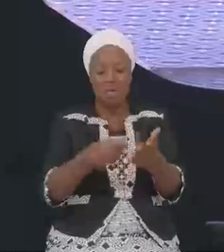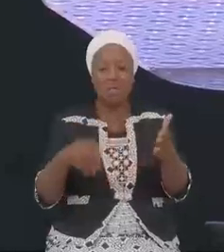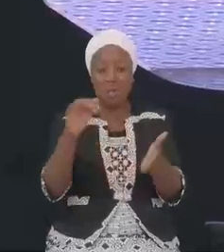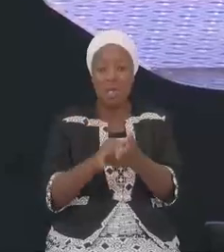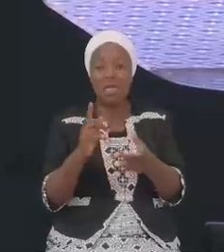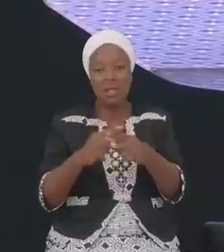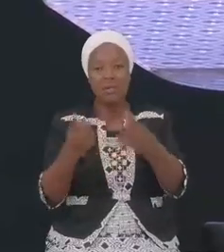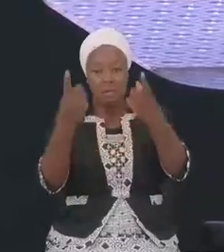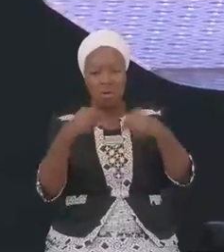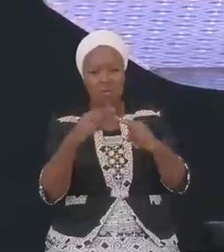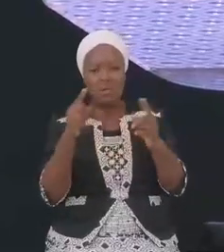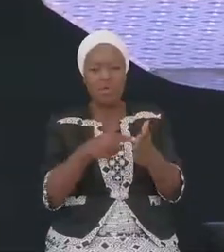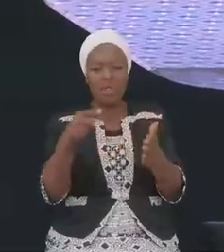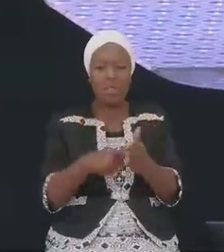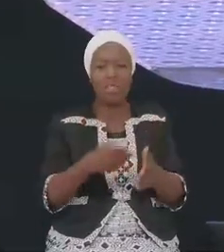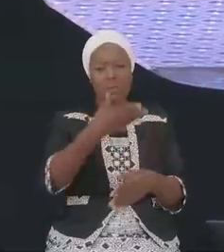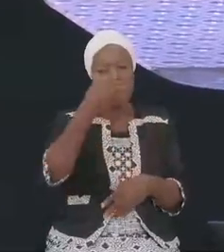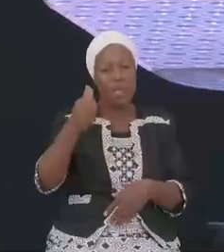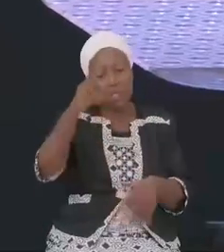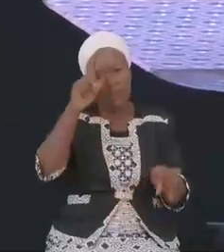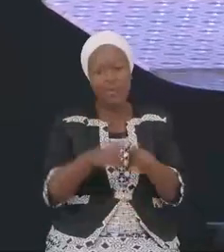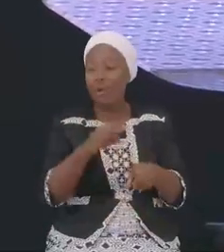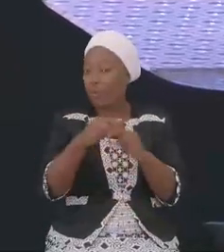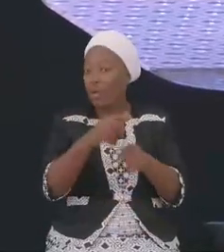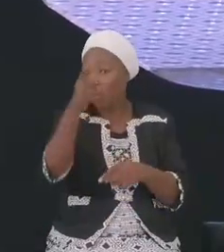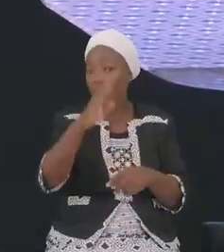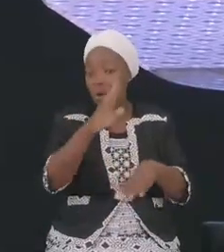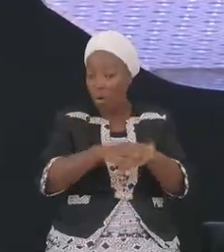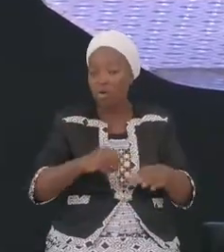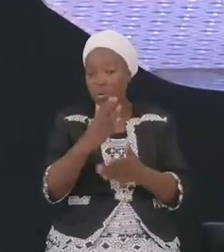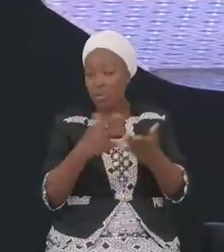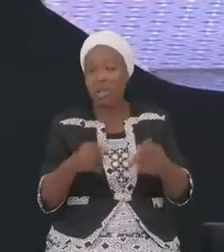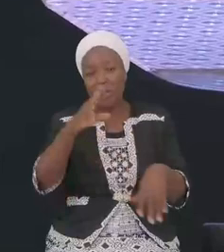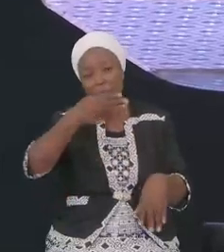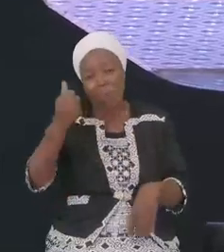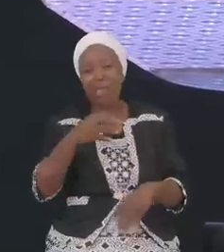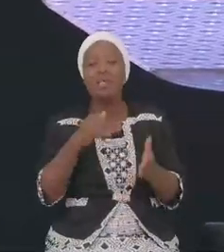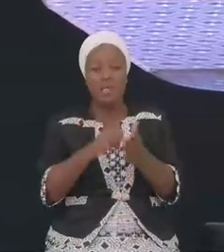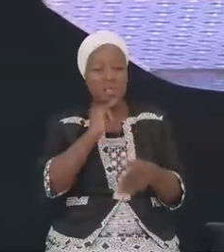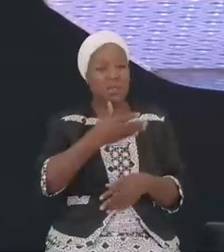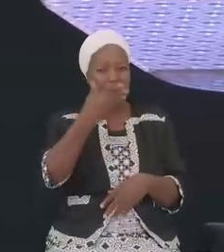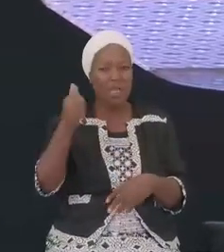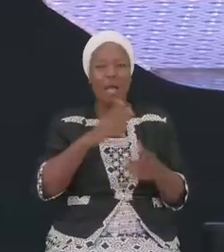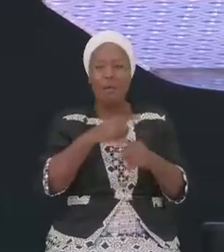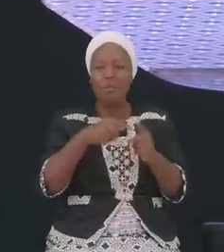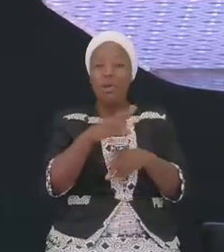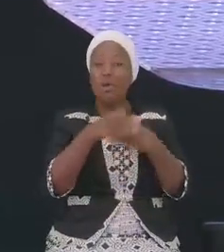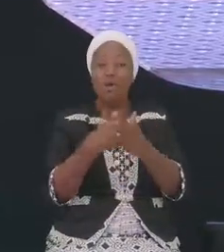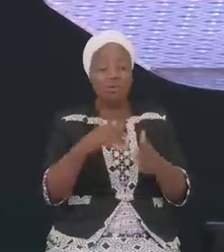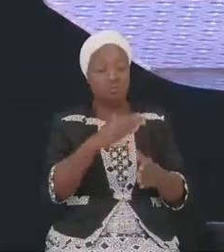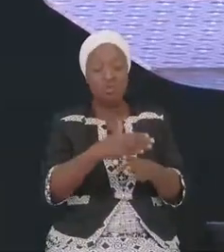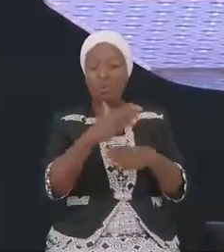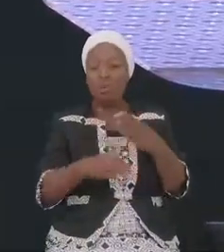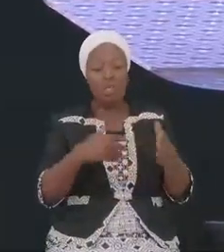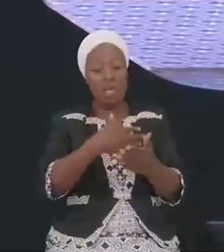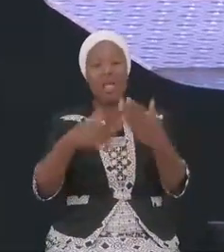à cette meilleure alliance. Lorsque Dieu appelle quelque chose meilleur, c'est meilleur. Lorsque tout le ciel appelle